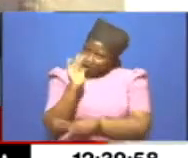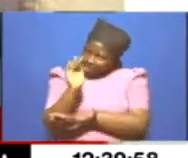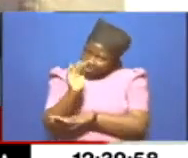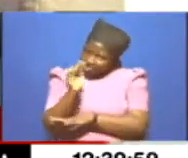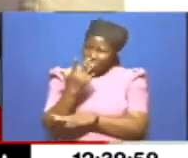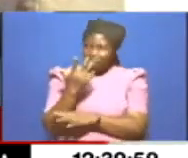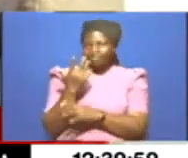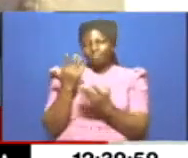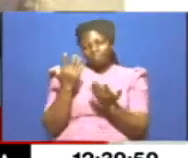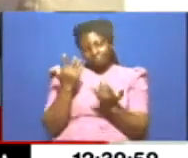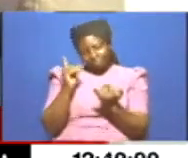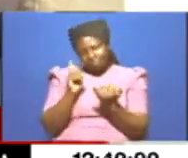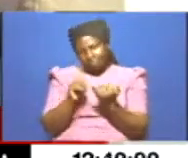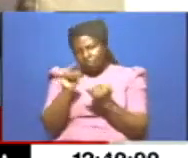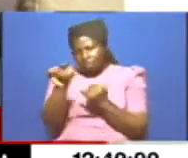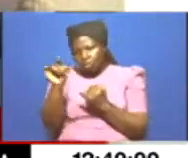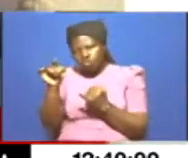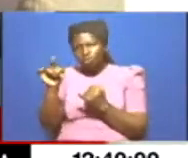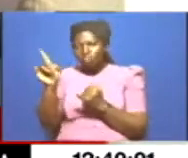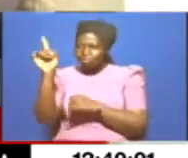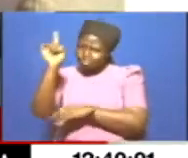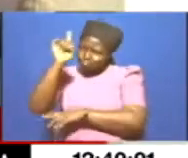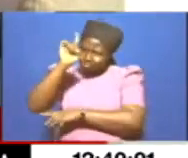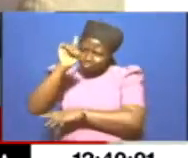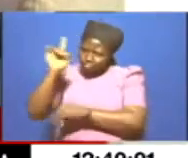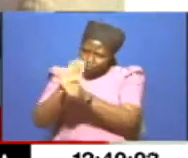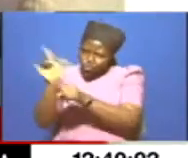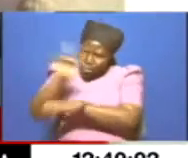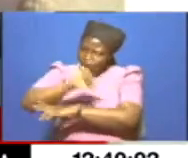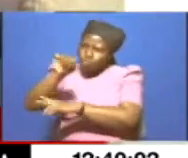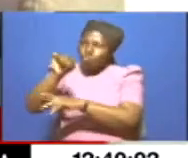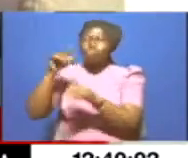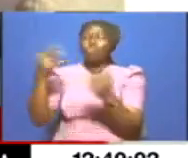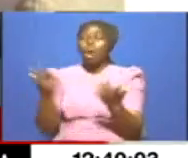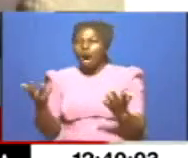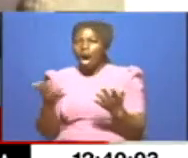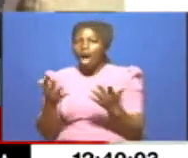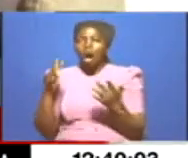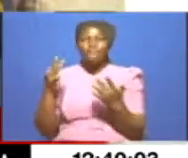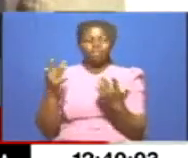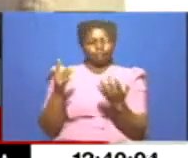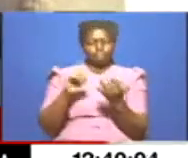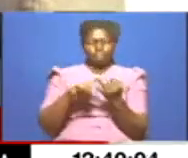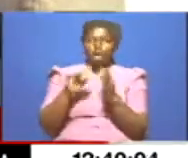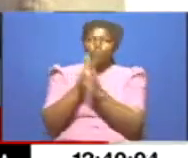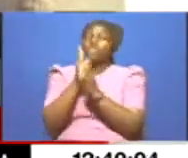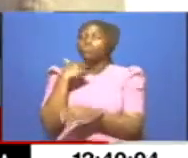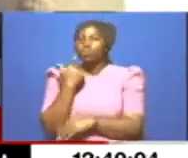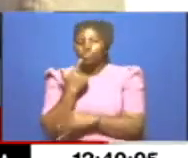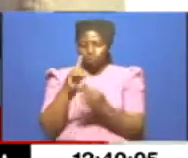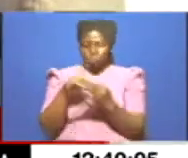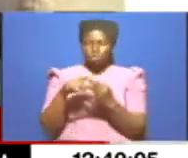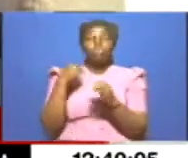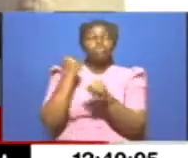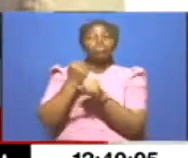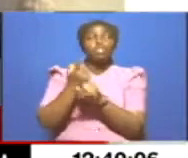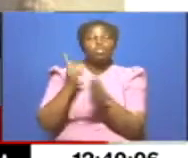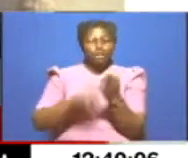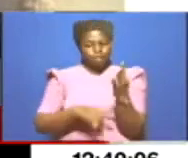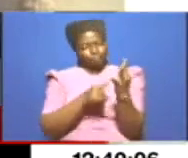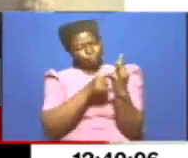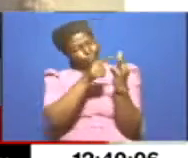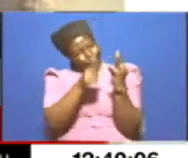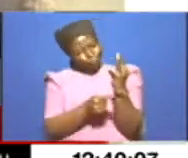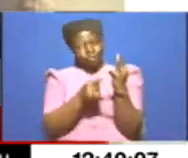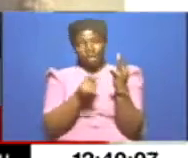mtoto umeshinda wapi leo na akina nani au na nani mkifanya nini. Hayo mambo matatu,